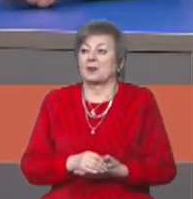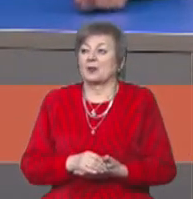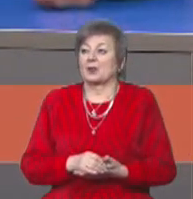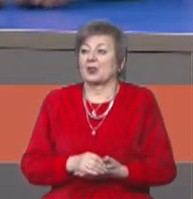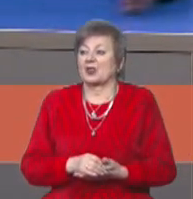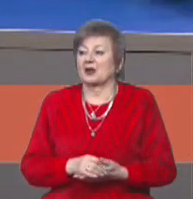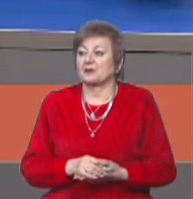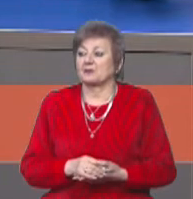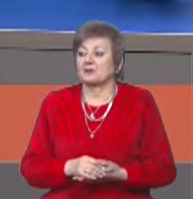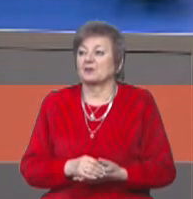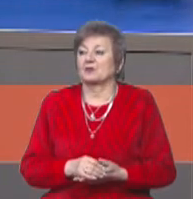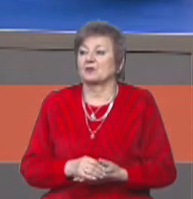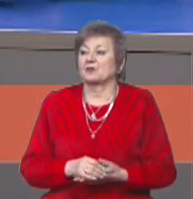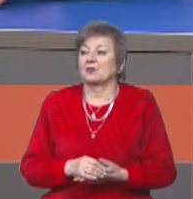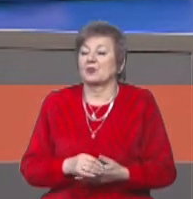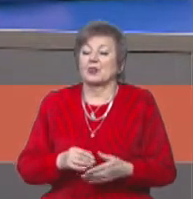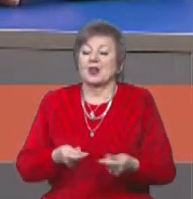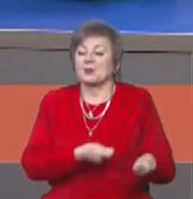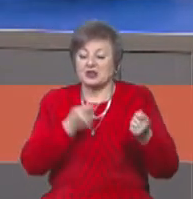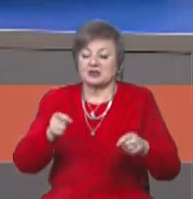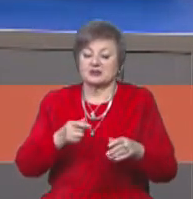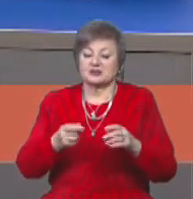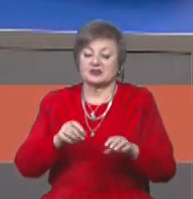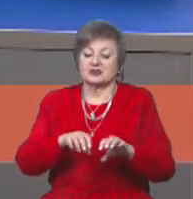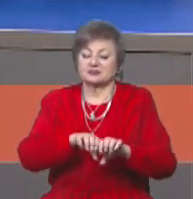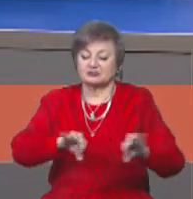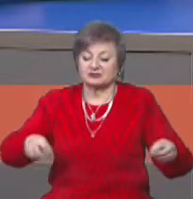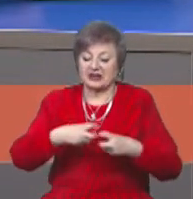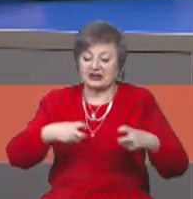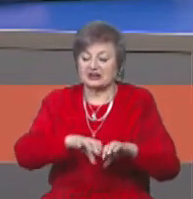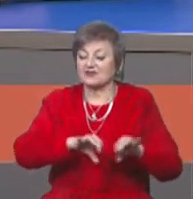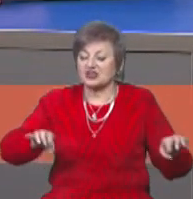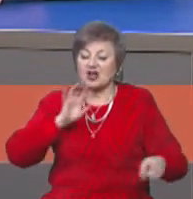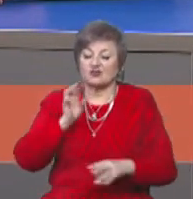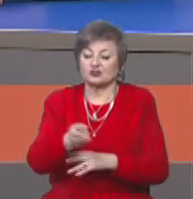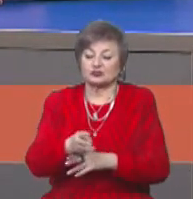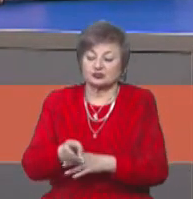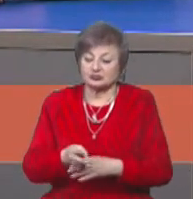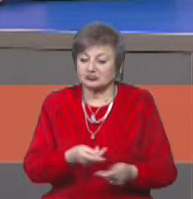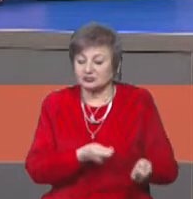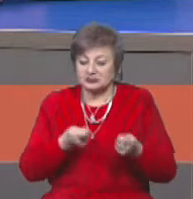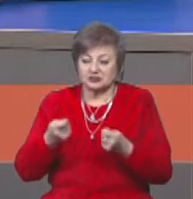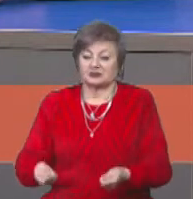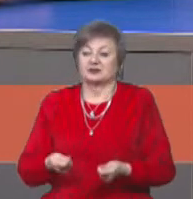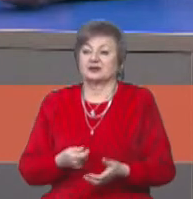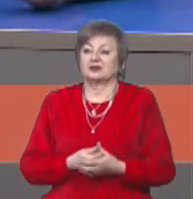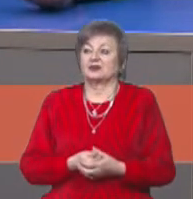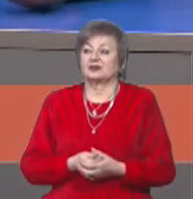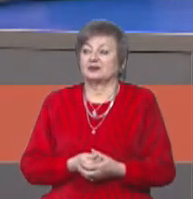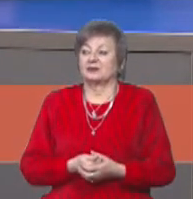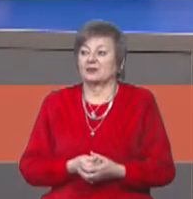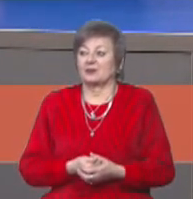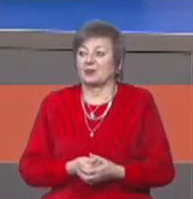вам приносить так от шланг. Ну, я як такий от чарівник такий, да. Так. Потім